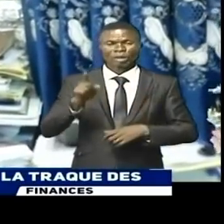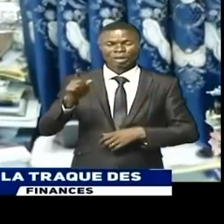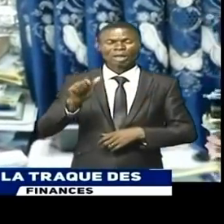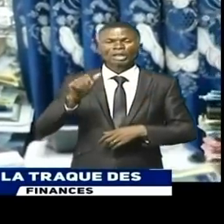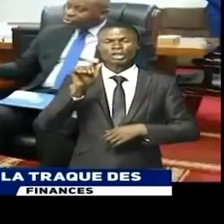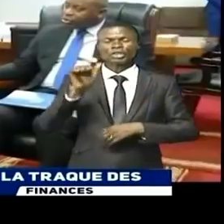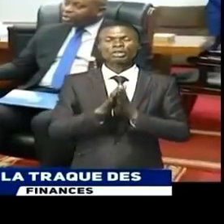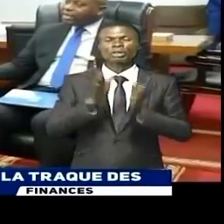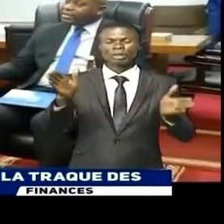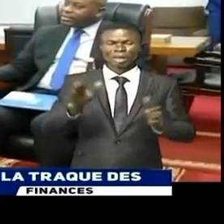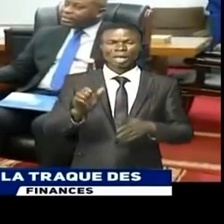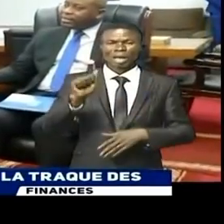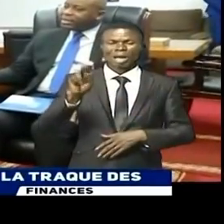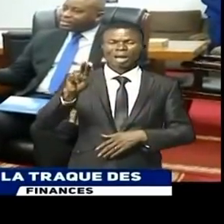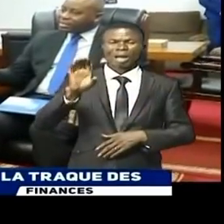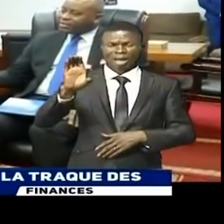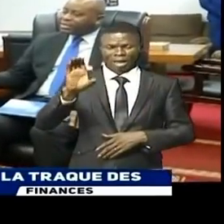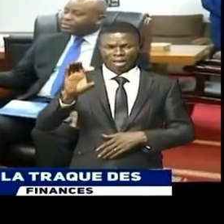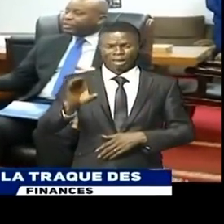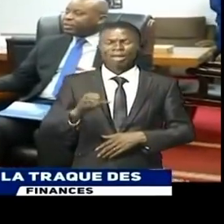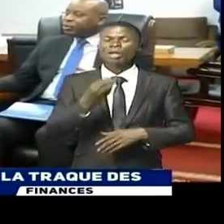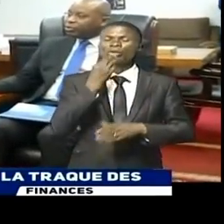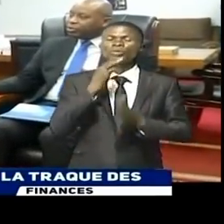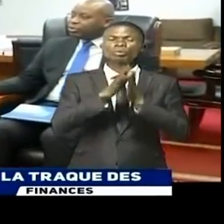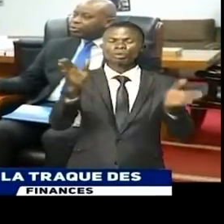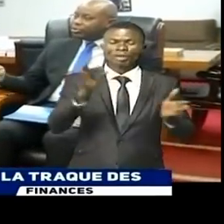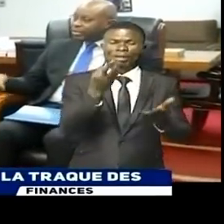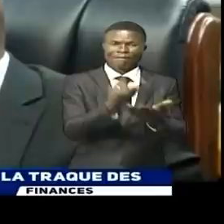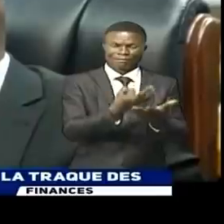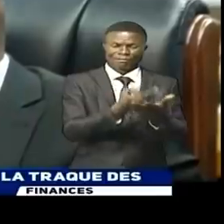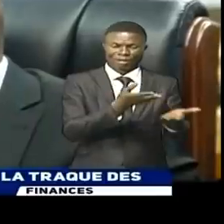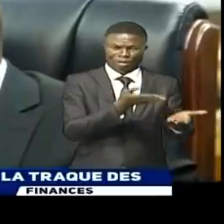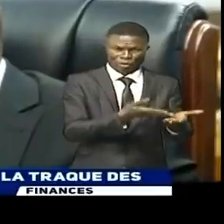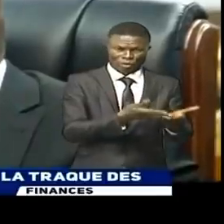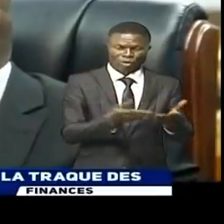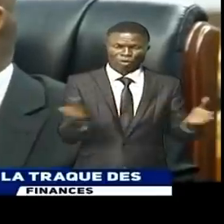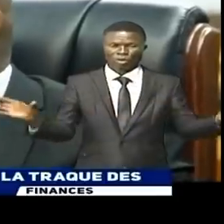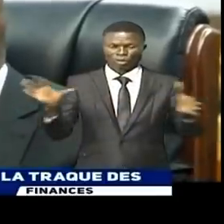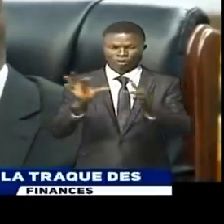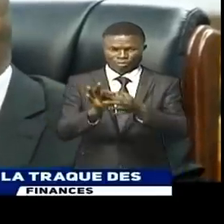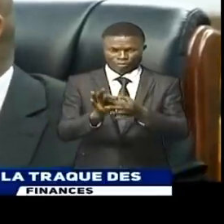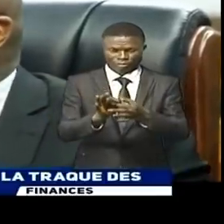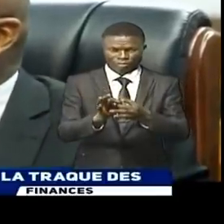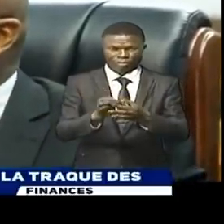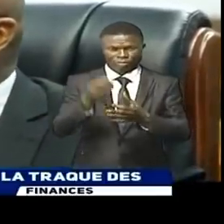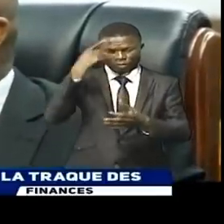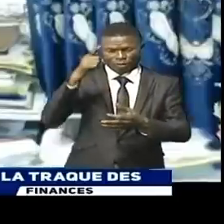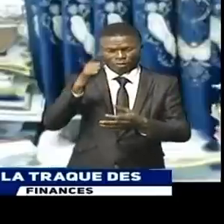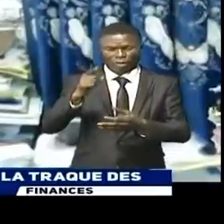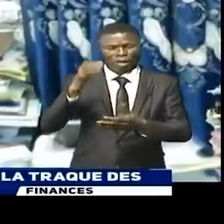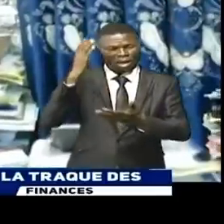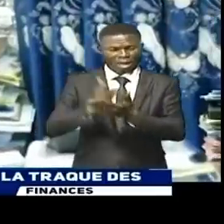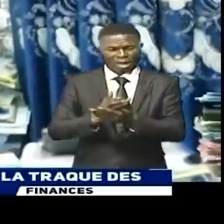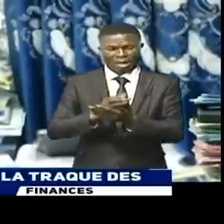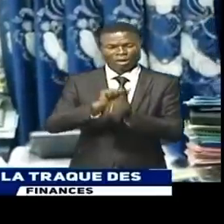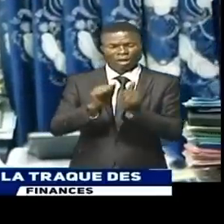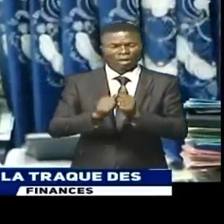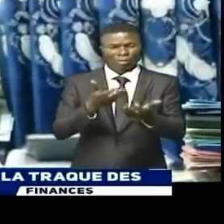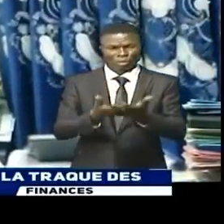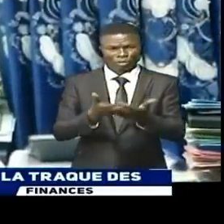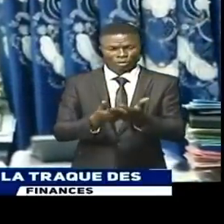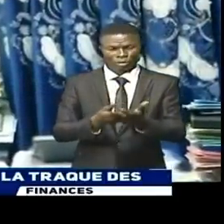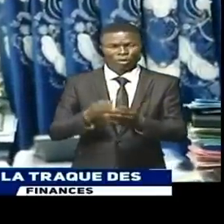général de l'ars cas et jules halling été inspecteur général chef des services se sont rencontrés pour arrêter une stratégie commune un